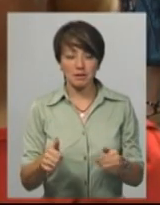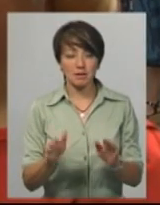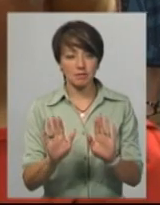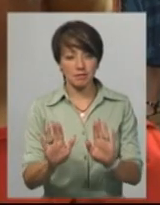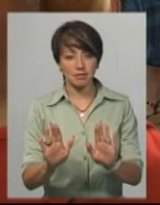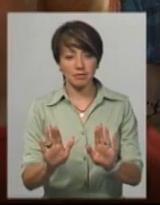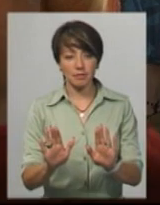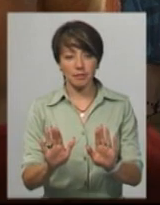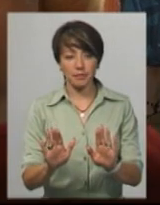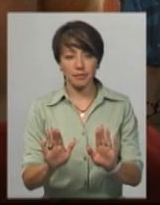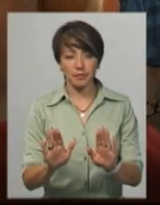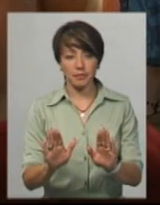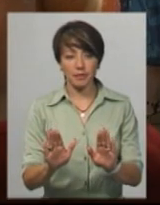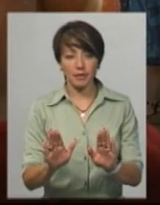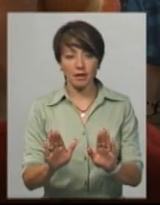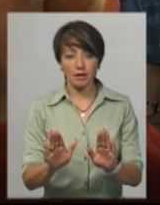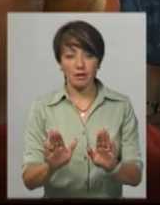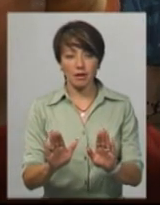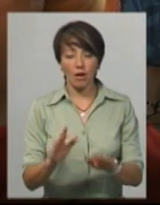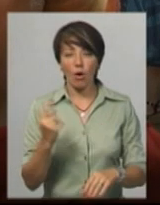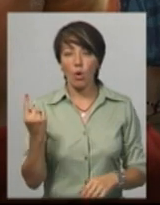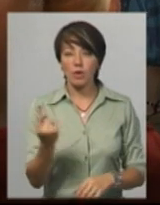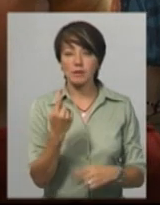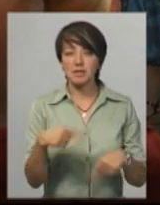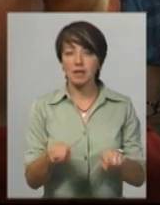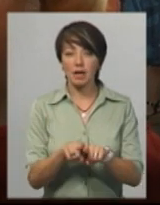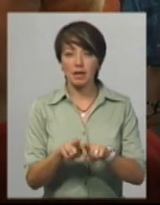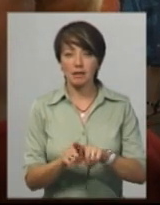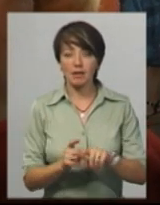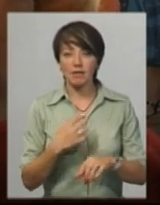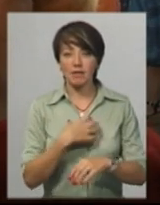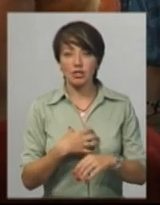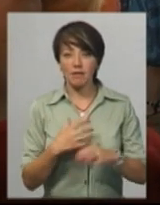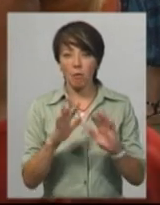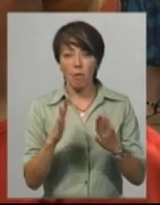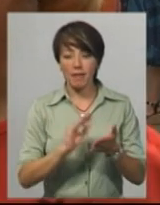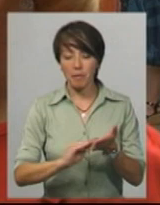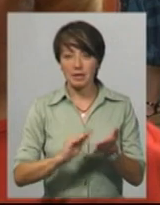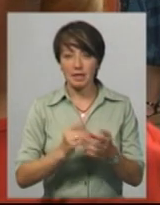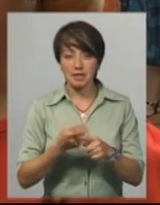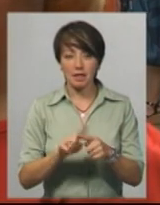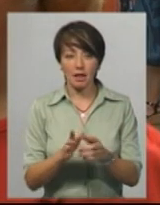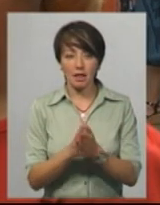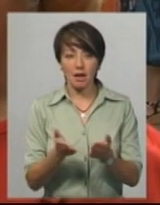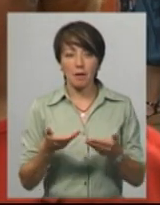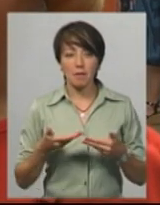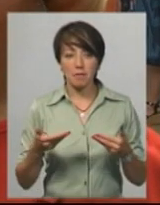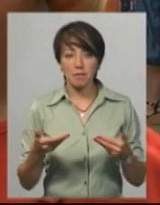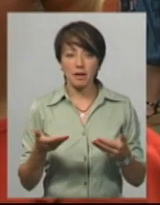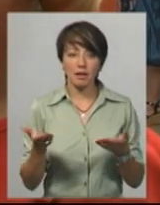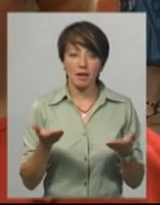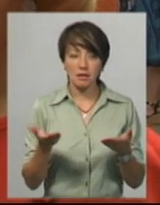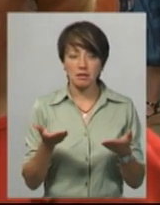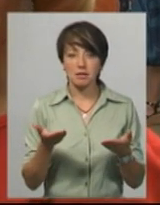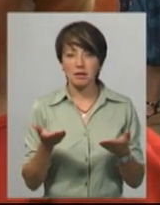Це було так само одним з таких стержнових моментів в написанні цієї книги. Ми десь